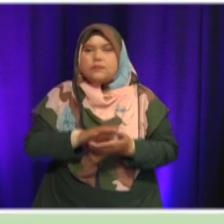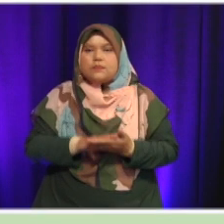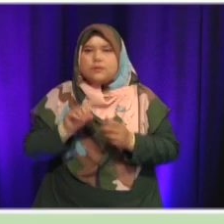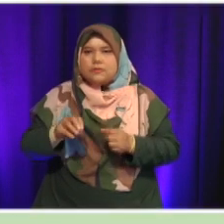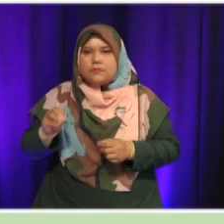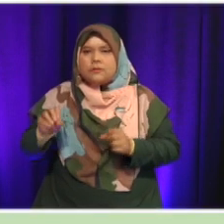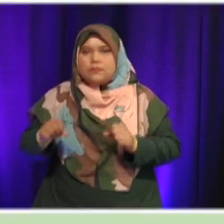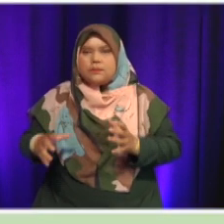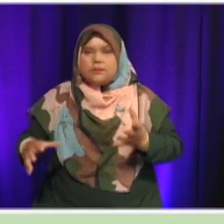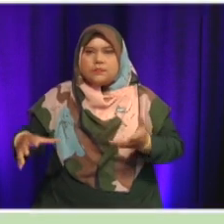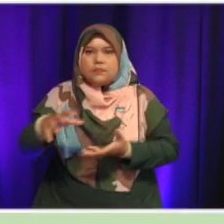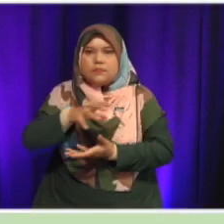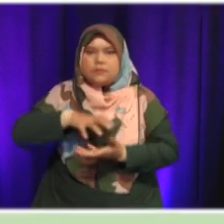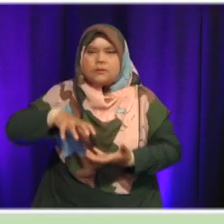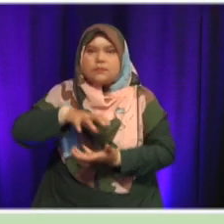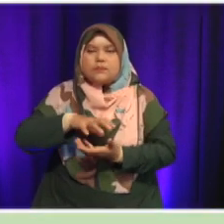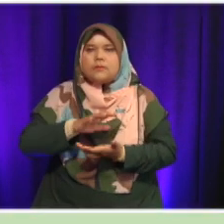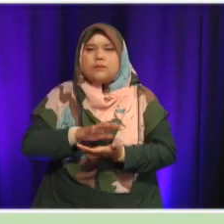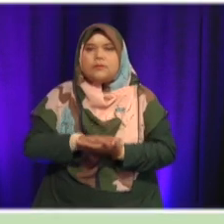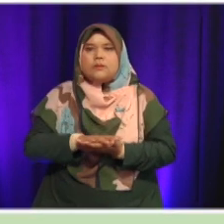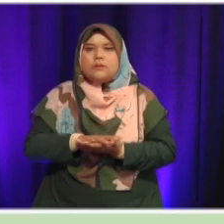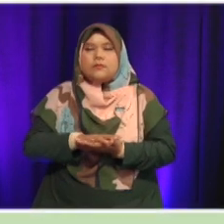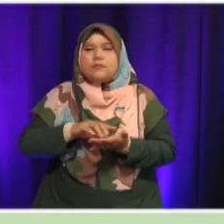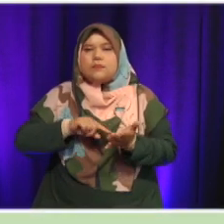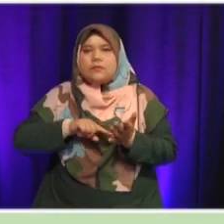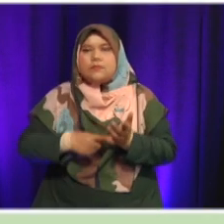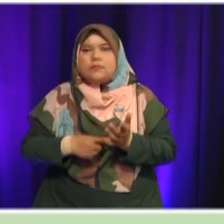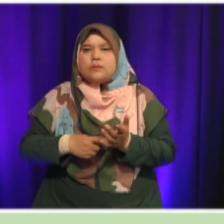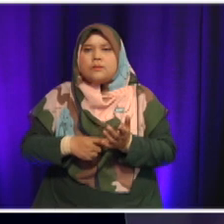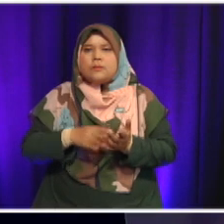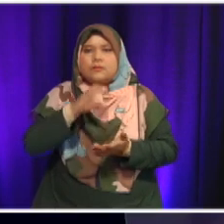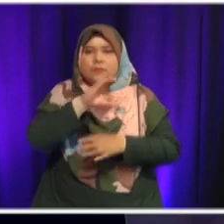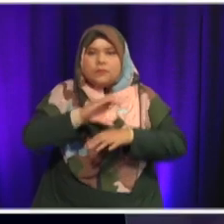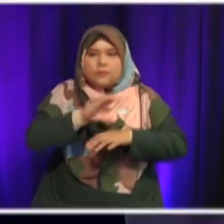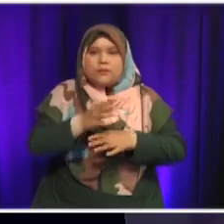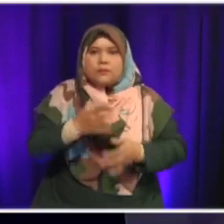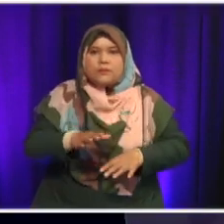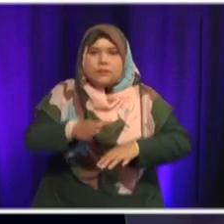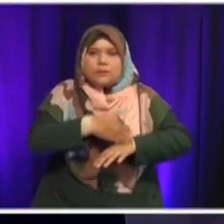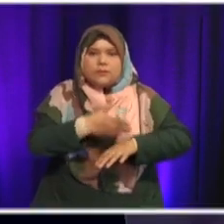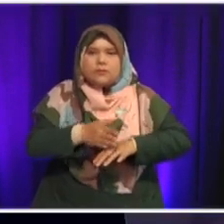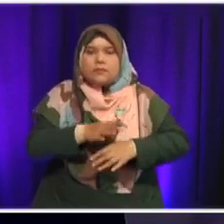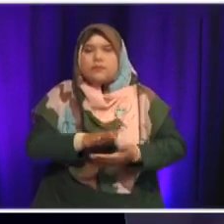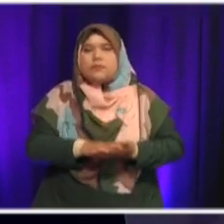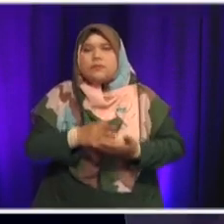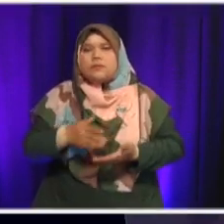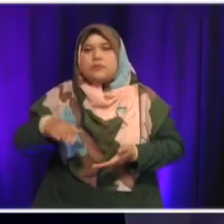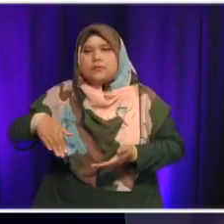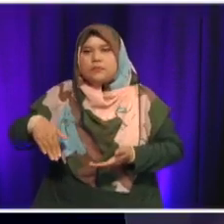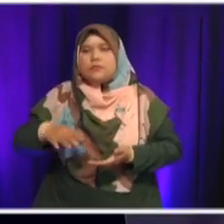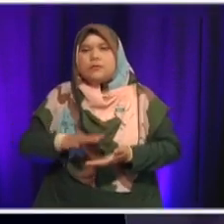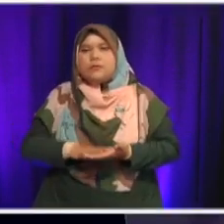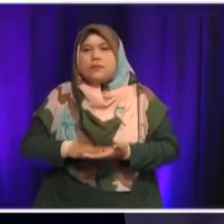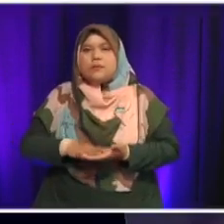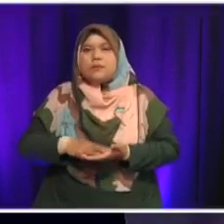menggabungkan menyatukan yang telah disepuh dan cukup belum disepuh ke